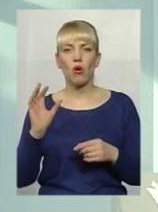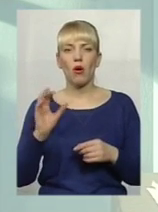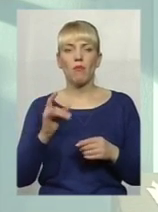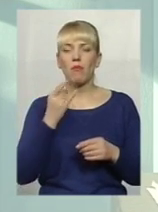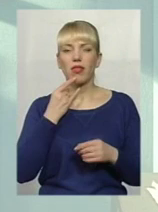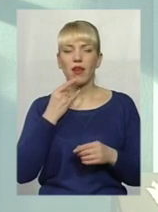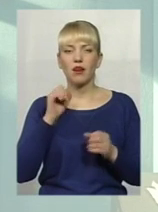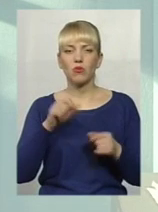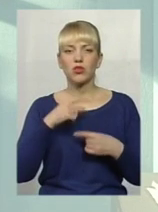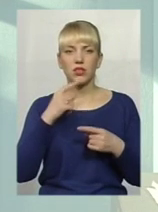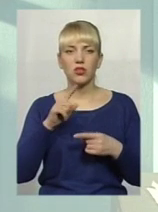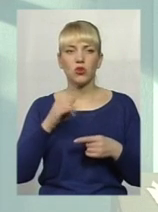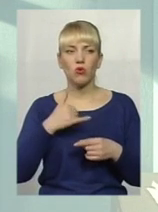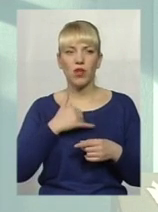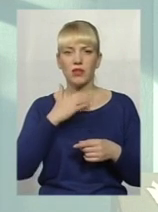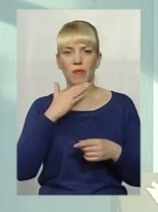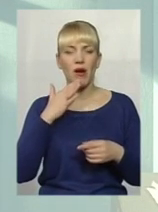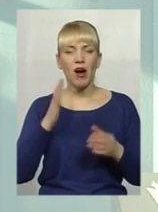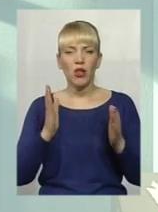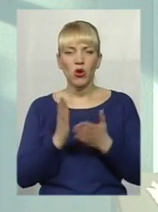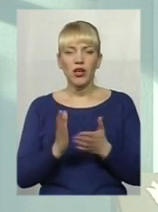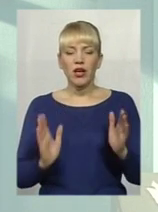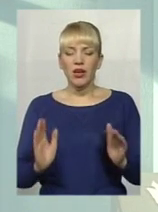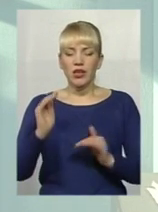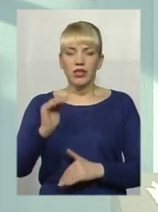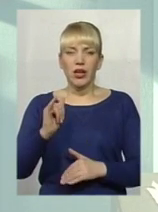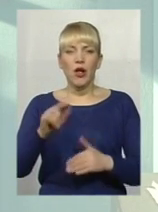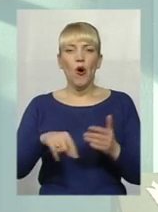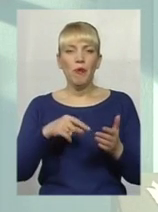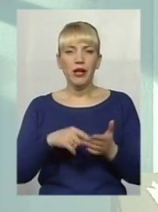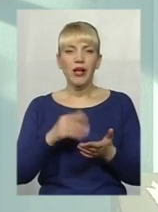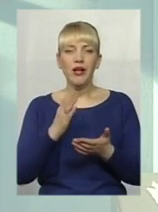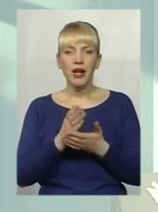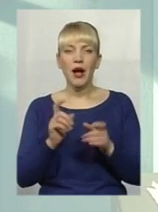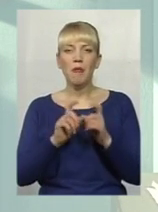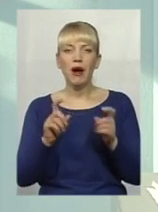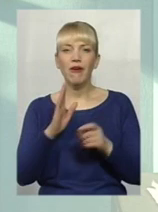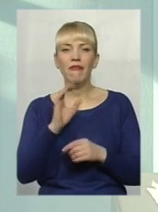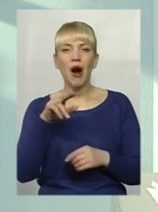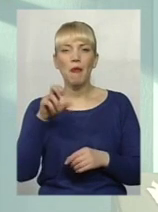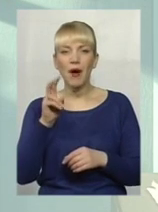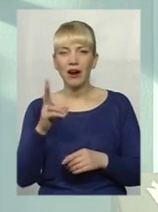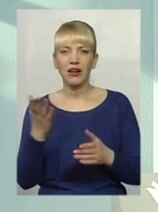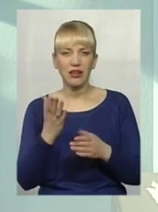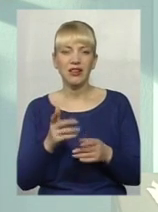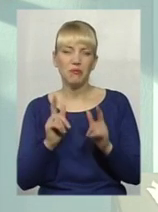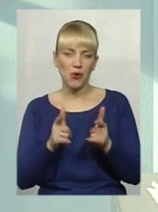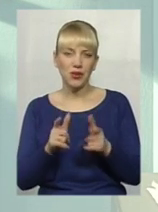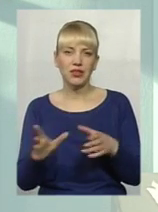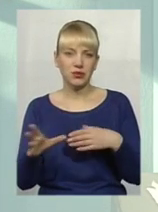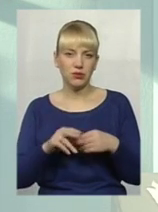нас досить багато скриньок в місті розміщено. Є мережа магазинів ВОПАК, яка погодилась з нами